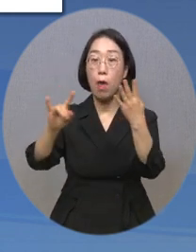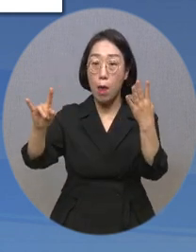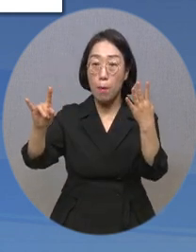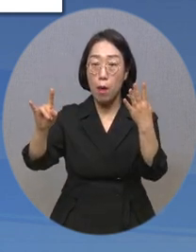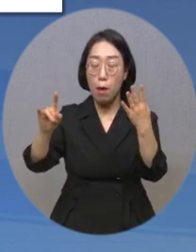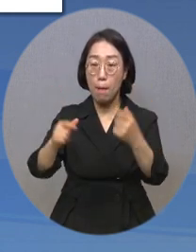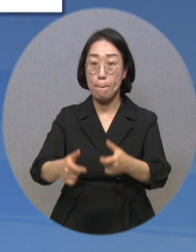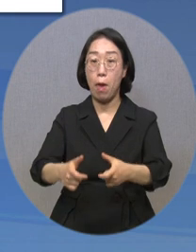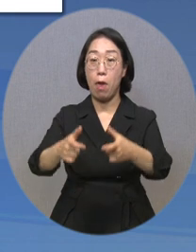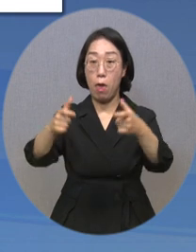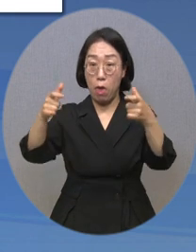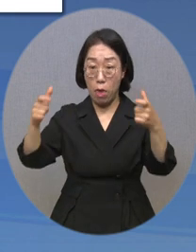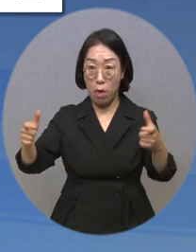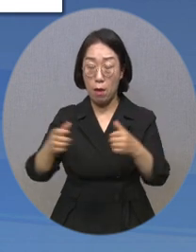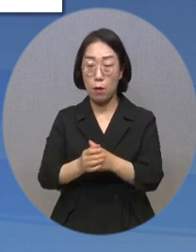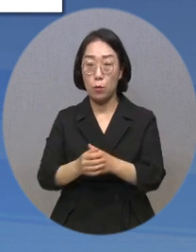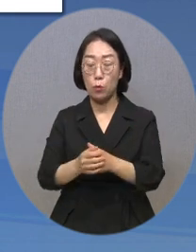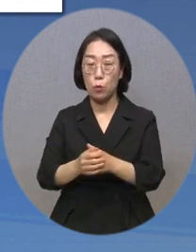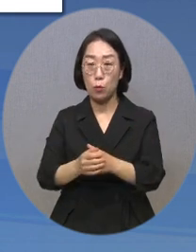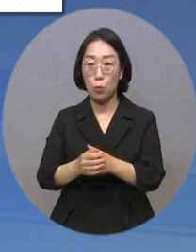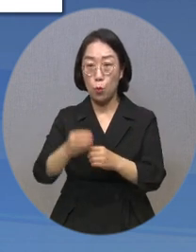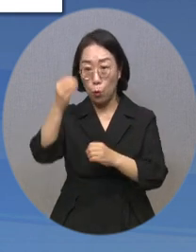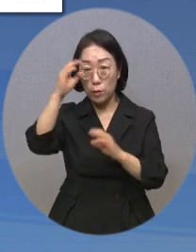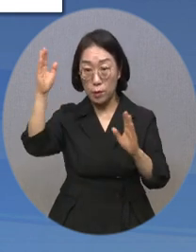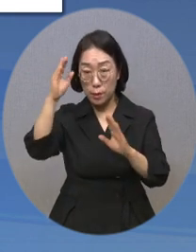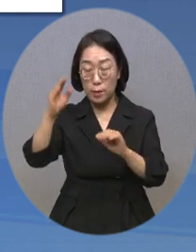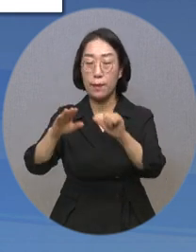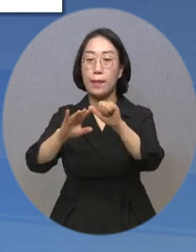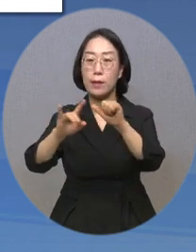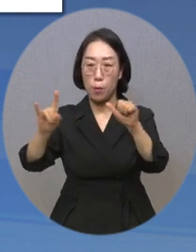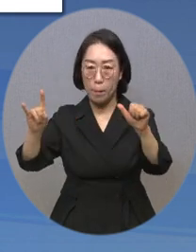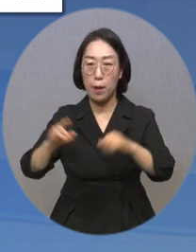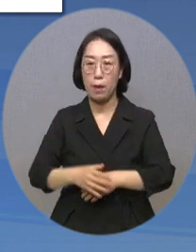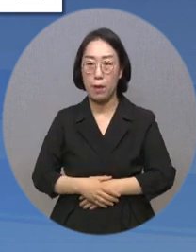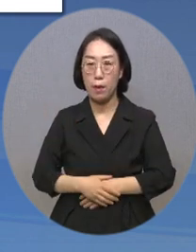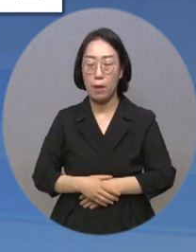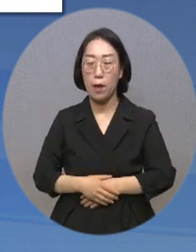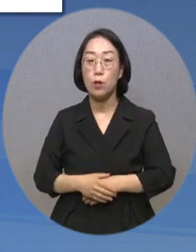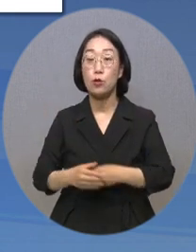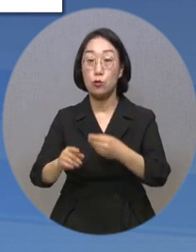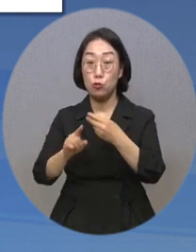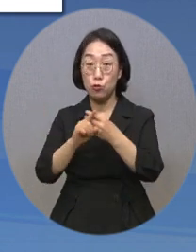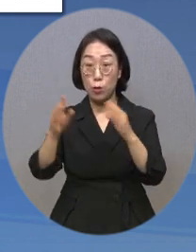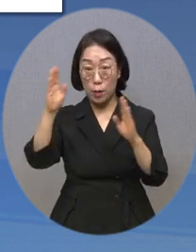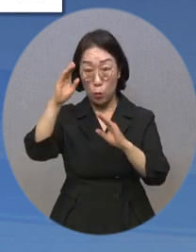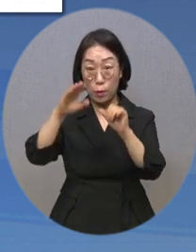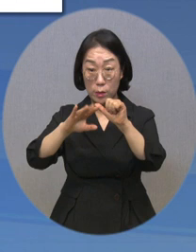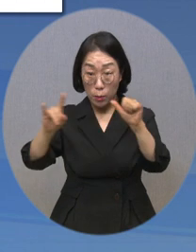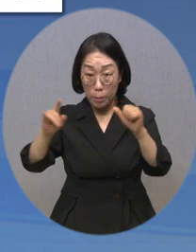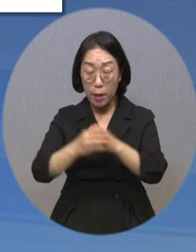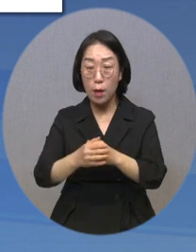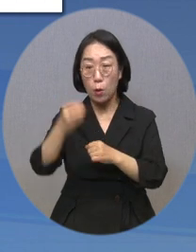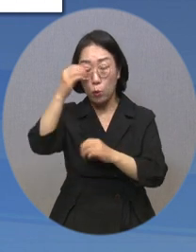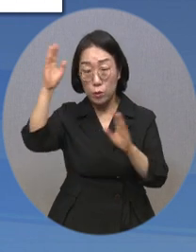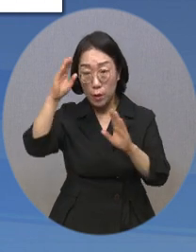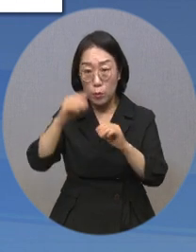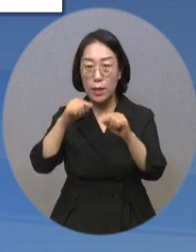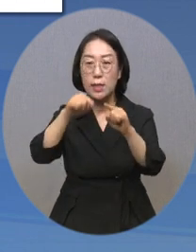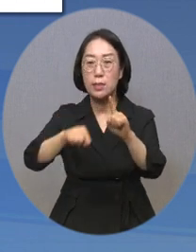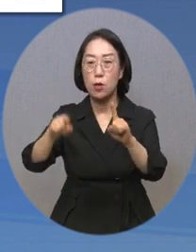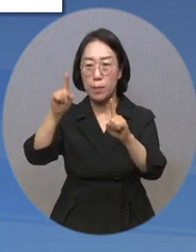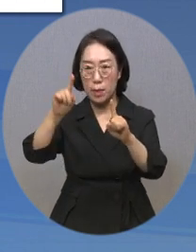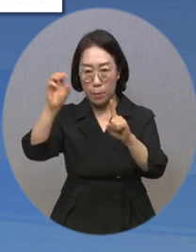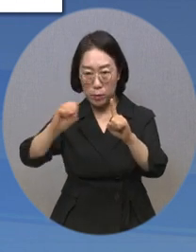늘었고 중학교는 5배 늘었습니다. 같은 기간 고등학교는 0.2%에서